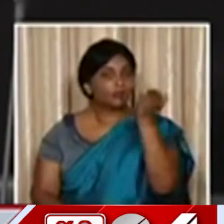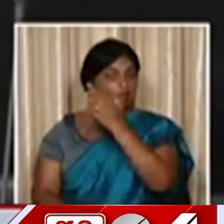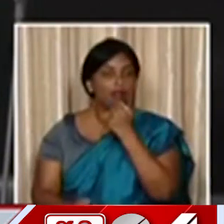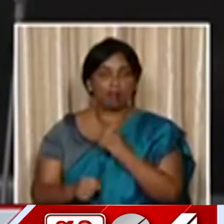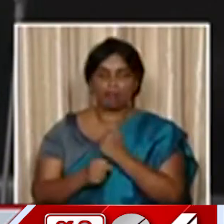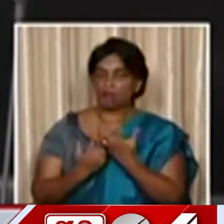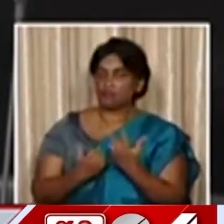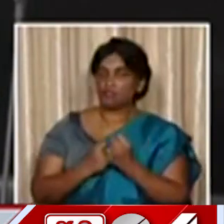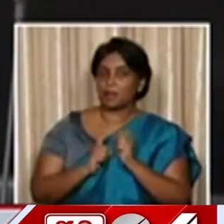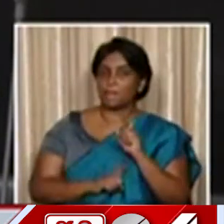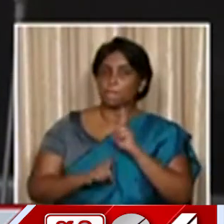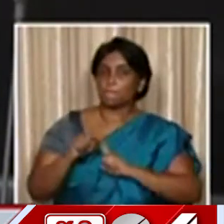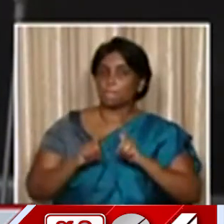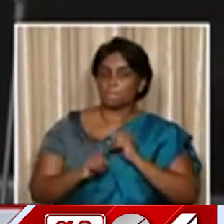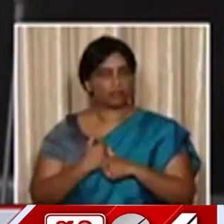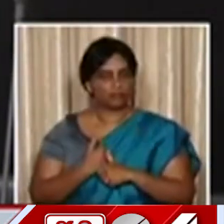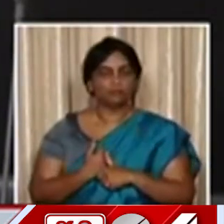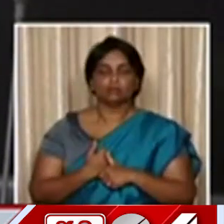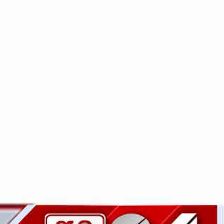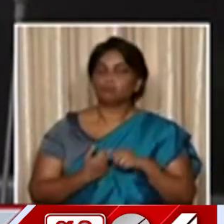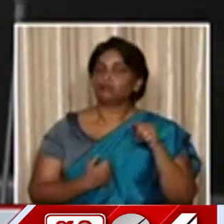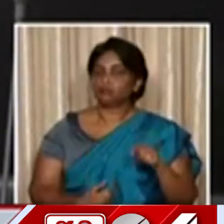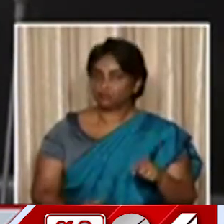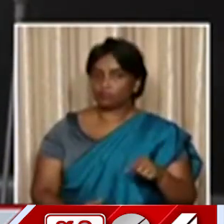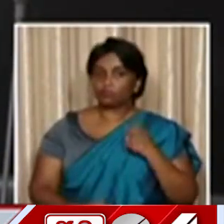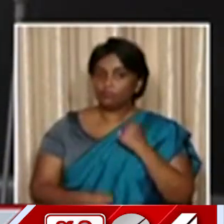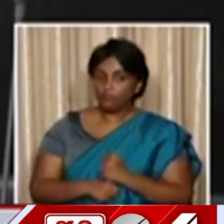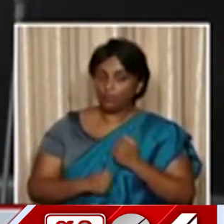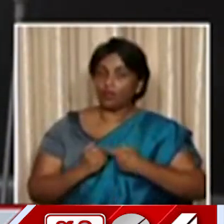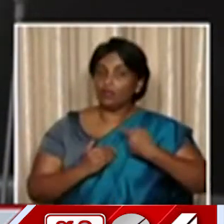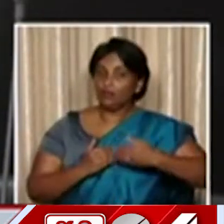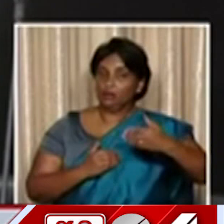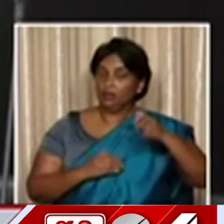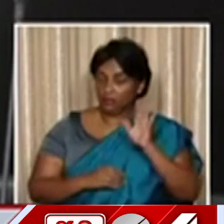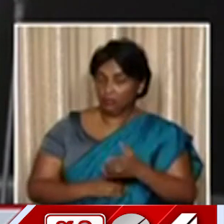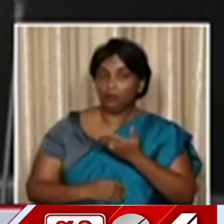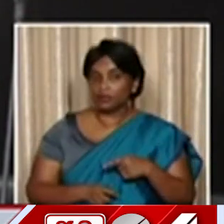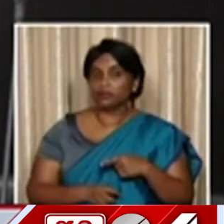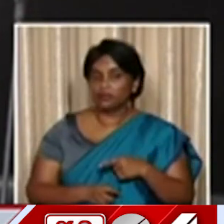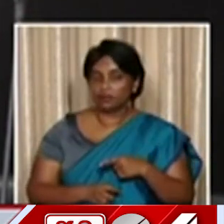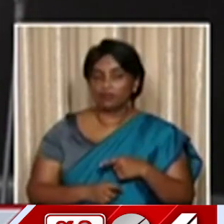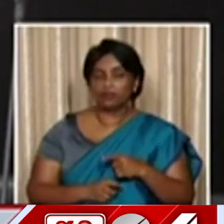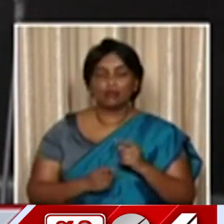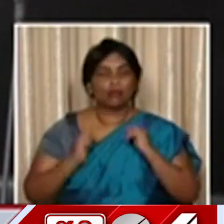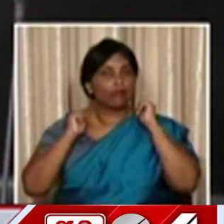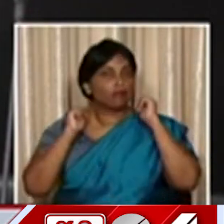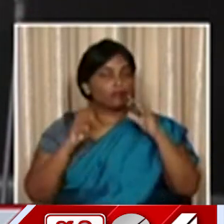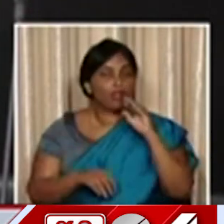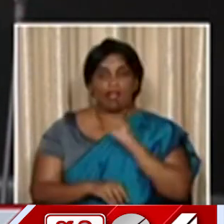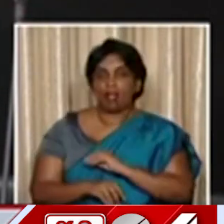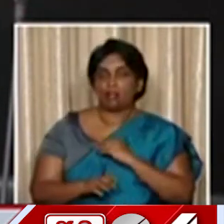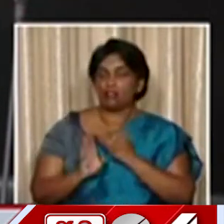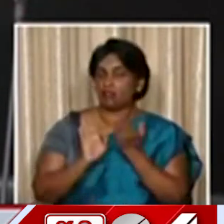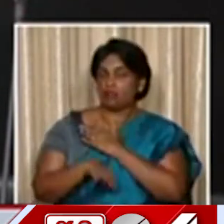ආණ්ඩුව අරගෙන පාර්ලිමේන්තුවකුත් හදාගෙන මේ ආණ්ඩුව එදිනෙදා පවත්වාගෙන යන්න ඕනේ වියදමට ප්‍රමාණවත් ආදායම